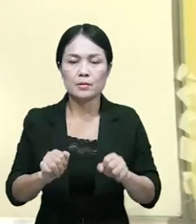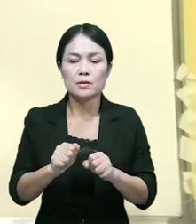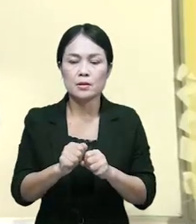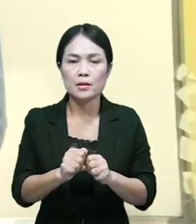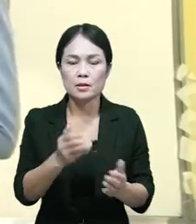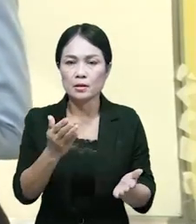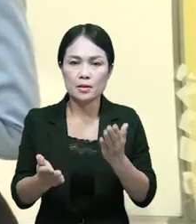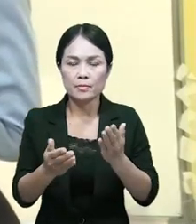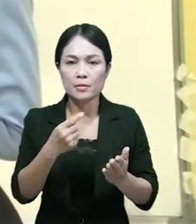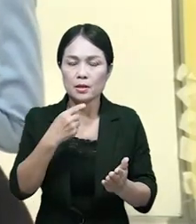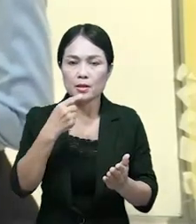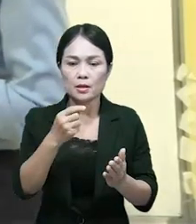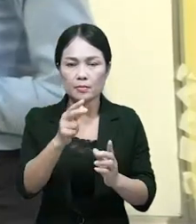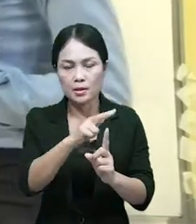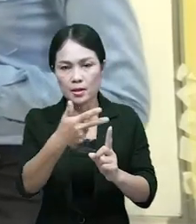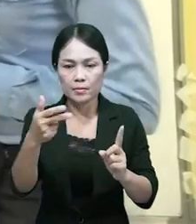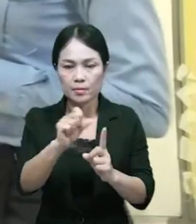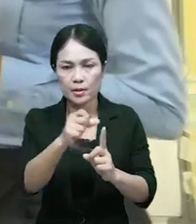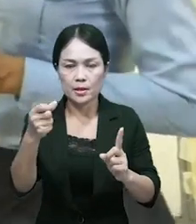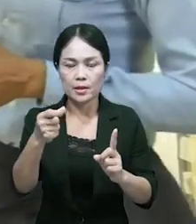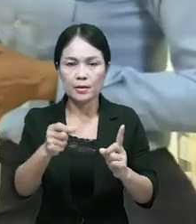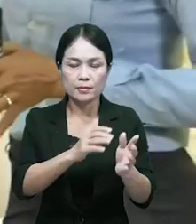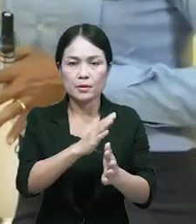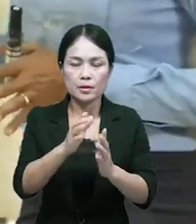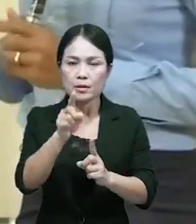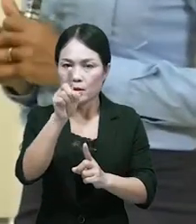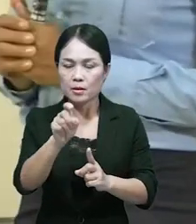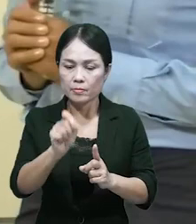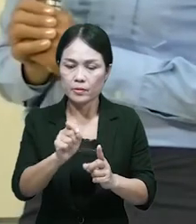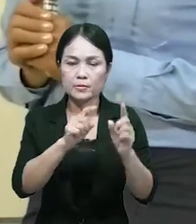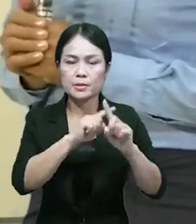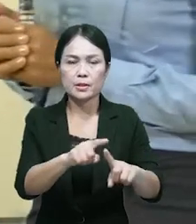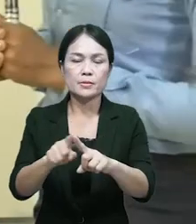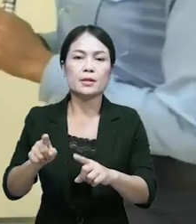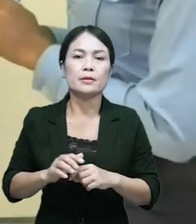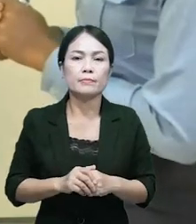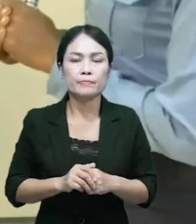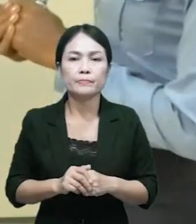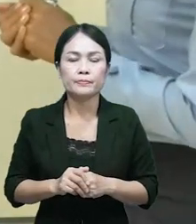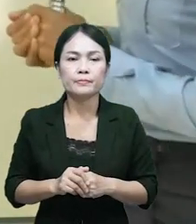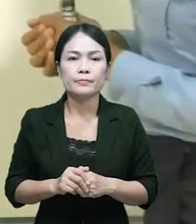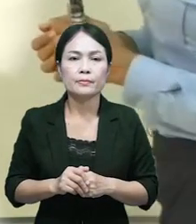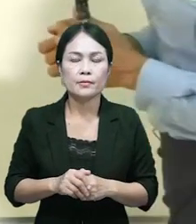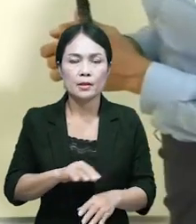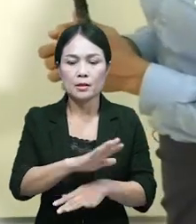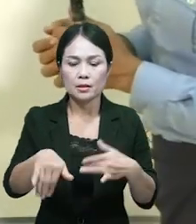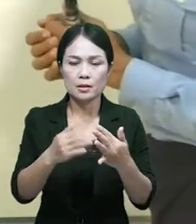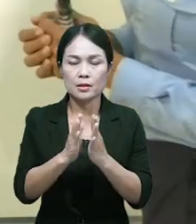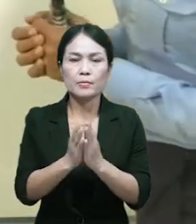ដាក់សំឡេងតាមឃ្លាតាមលម្អាសតាមសញ្ញាបញ្ញត្តិផ្សេងផ្សេងណាកូនណាចាអរគុ